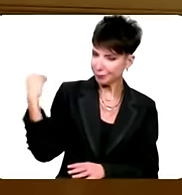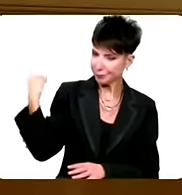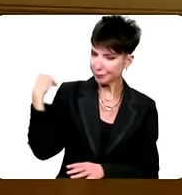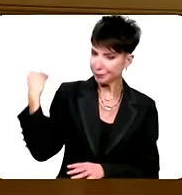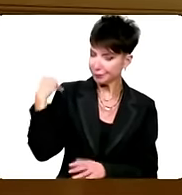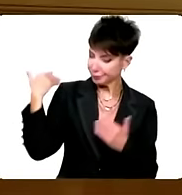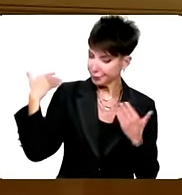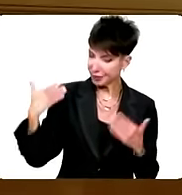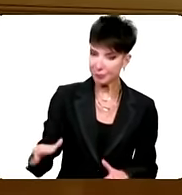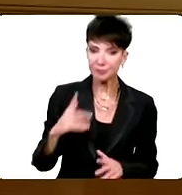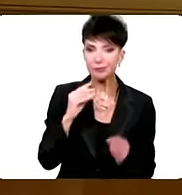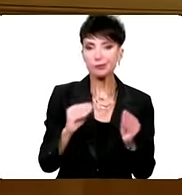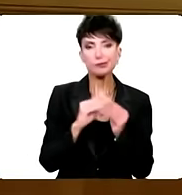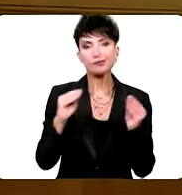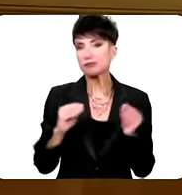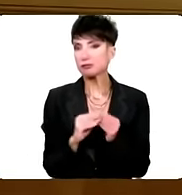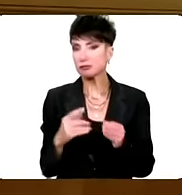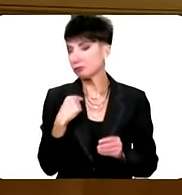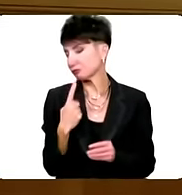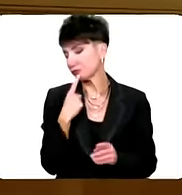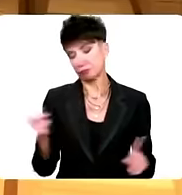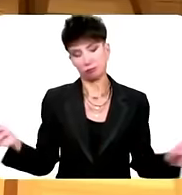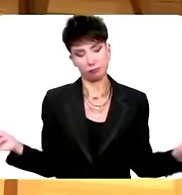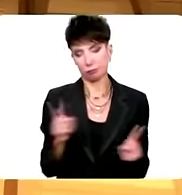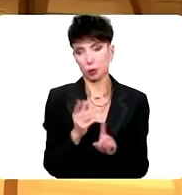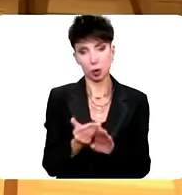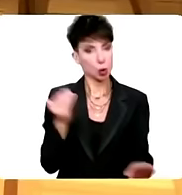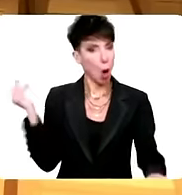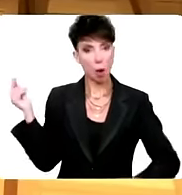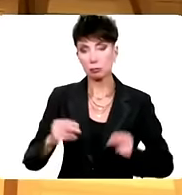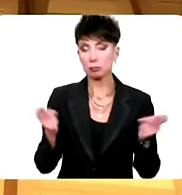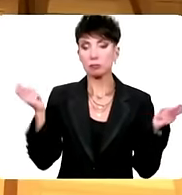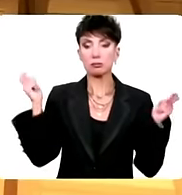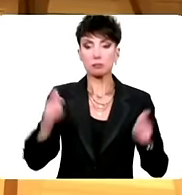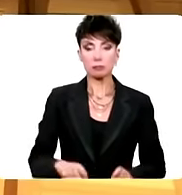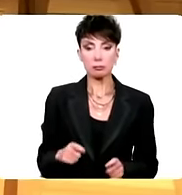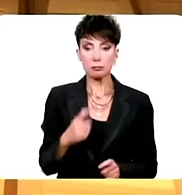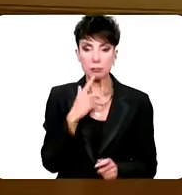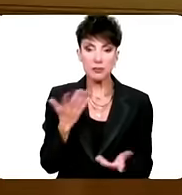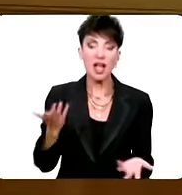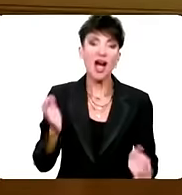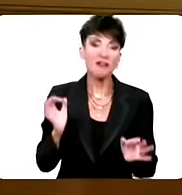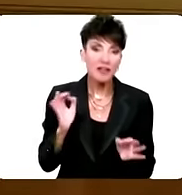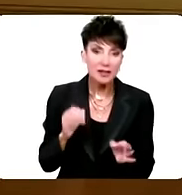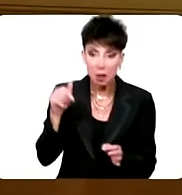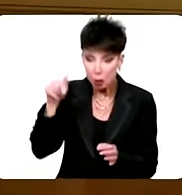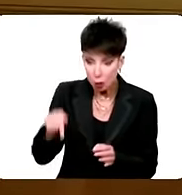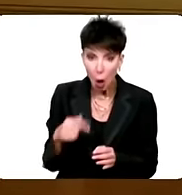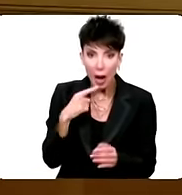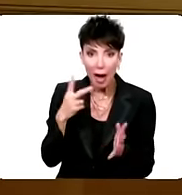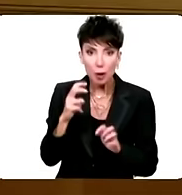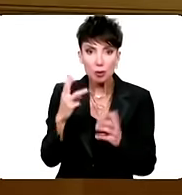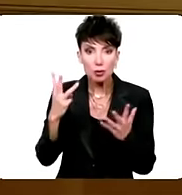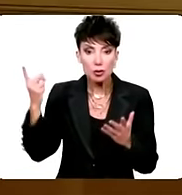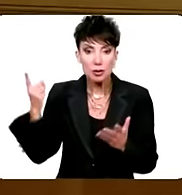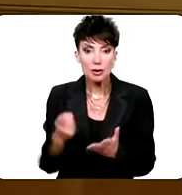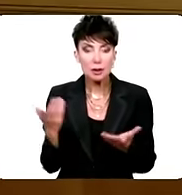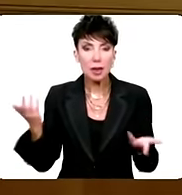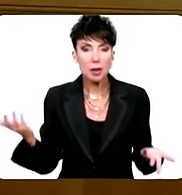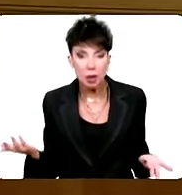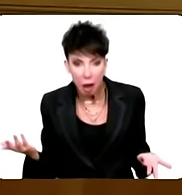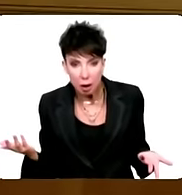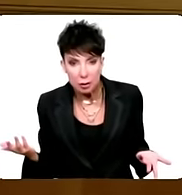Και τελικά διαψεύστηκαν όσοι προέβλεπαν πρόορες εκλογές. Δεν είχαμε ένα 28 τότε, βέβαια, να συζητάμε. Ναι, είχαμε ενδεχομένως άλλες συνθήκες.